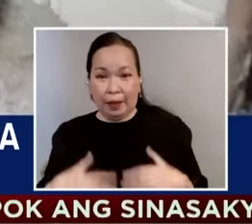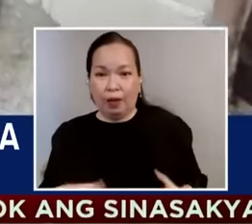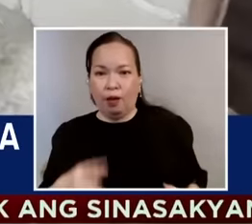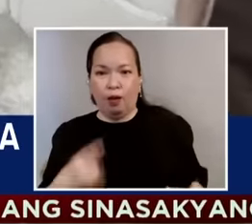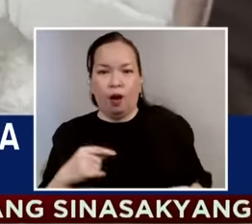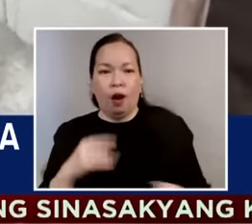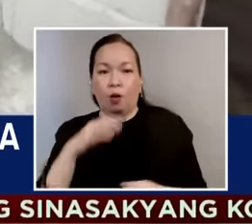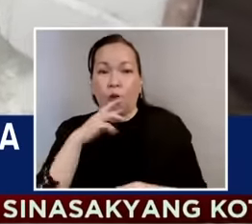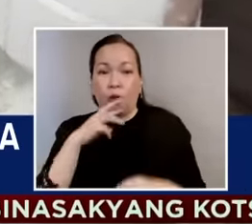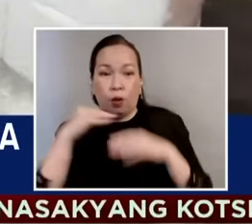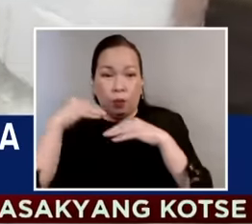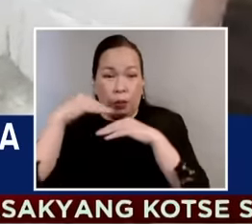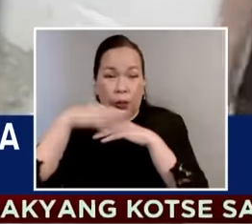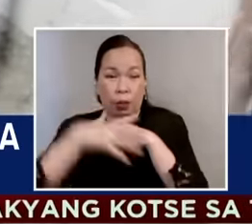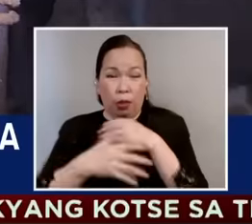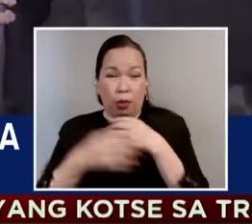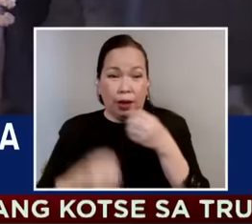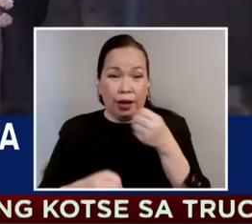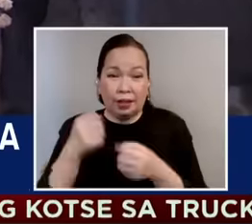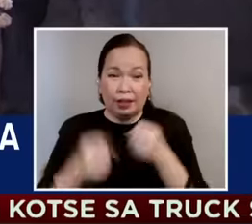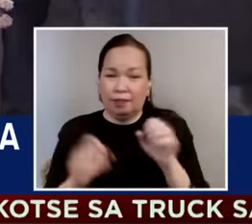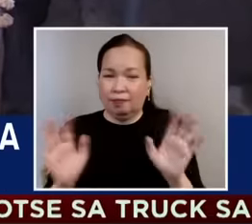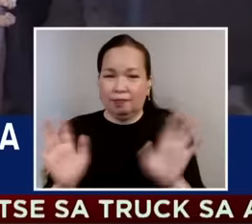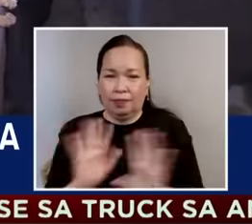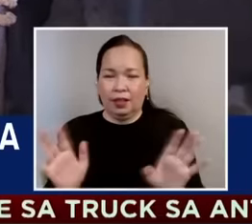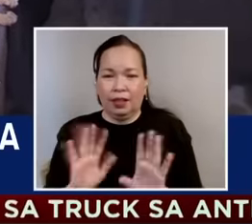tubig sa kukuning gatas.